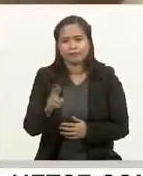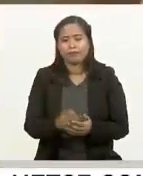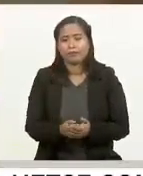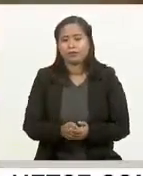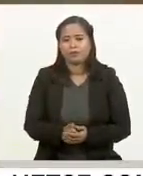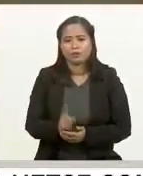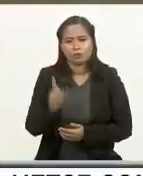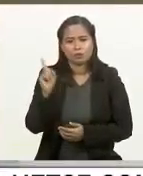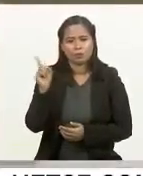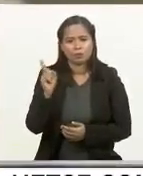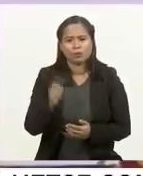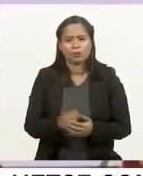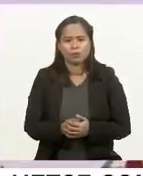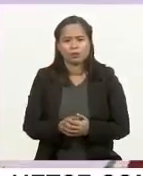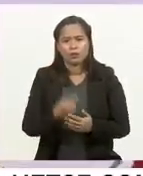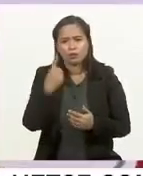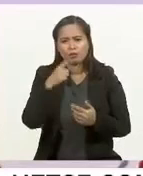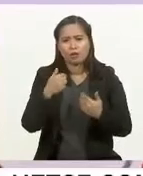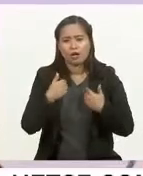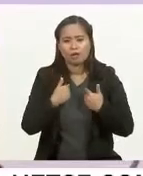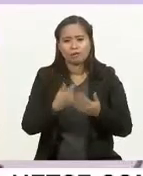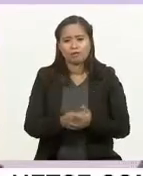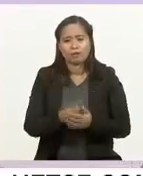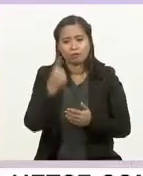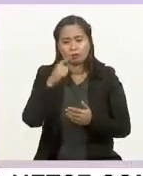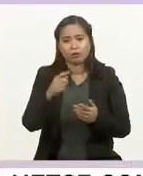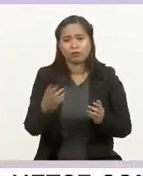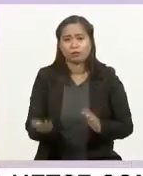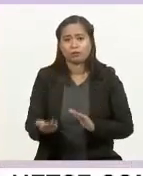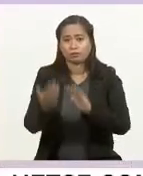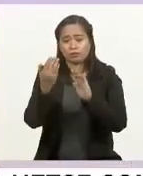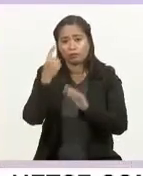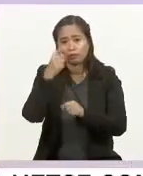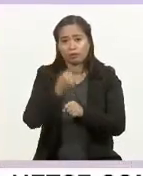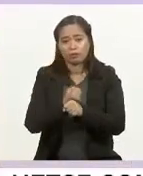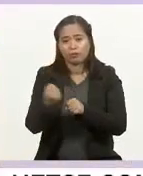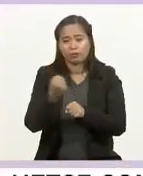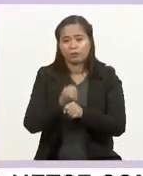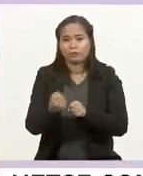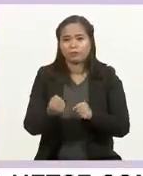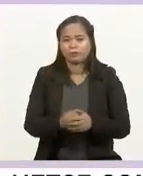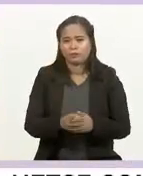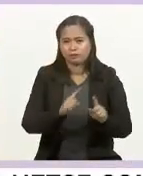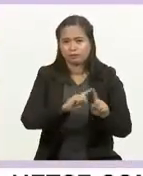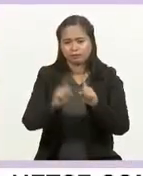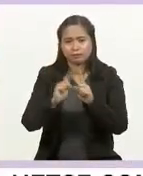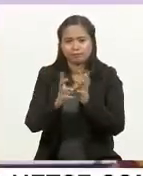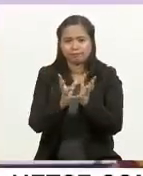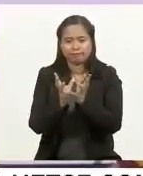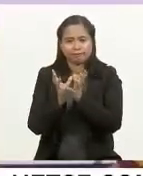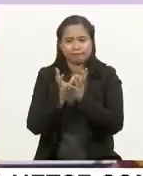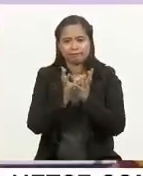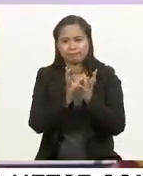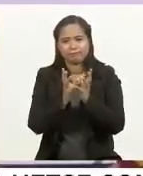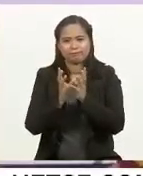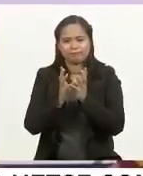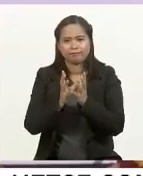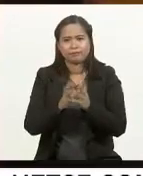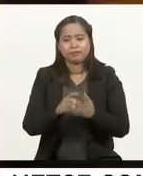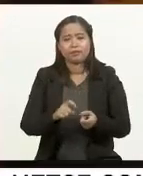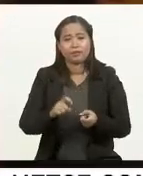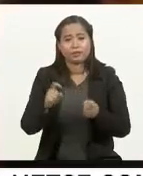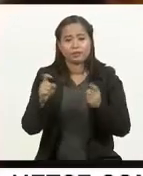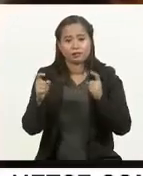o DENR, ang Transdisciplinary Approach for Resilient and Sustainable Communities o tinawag na